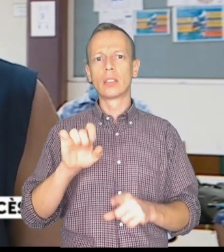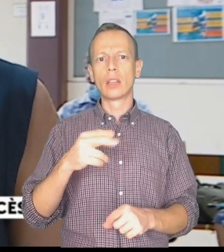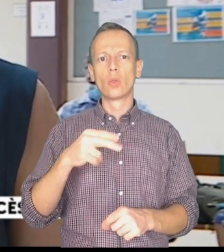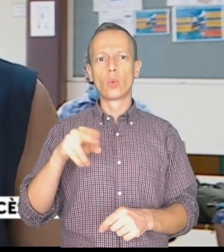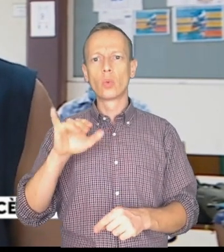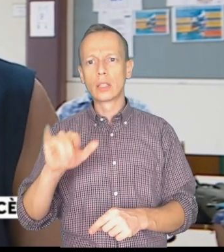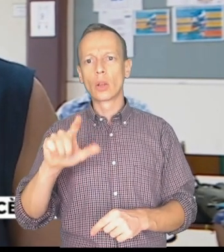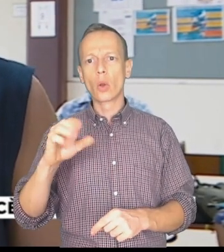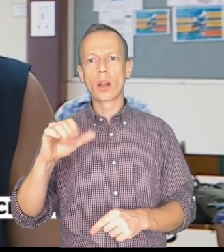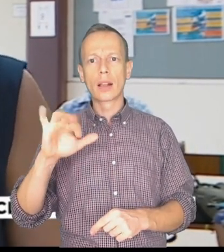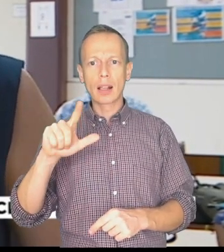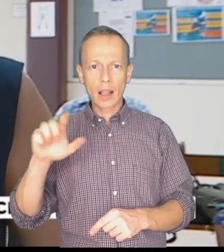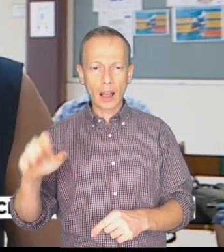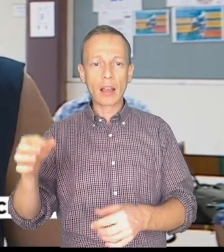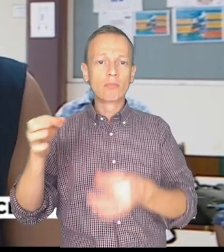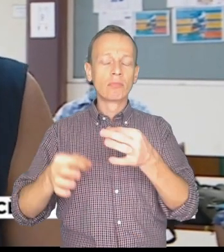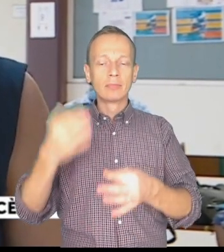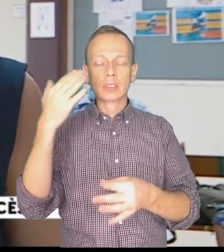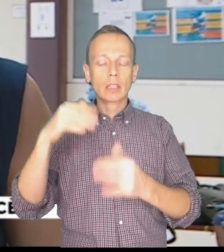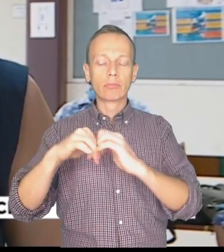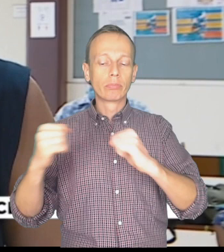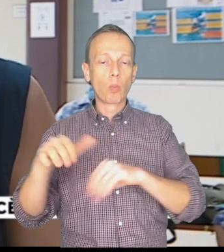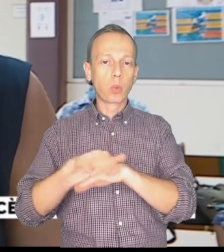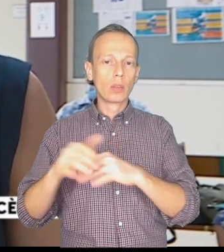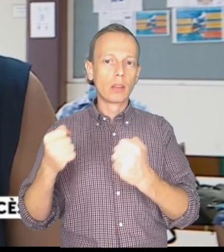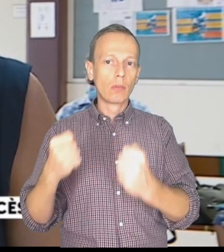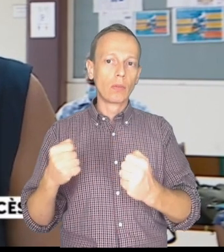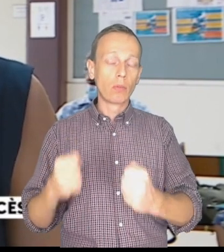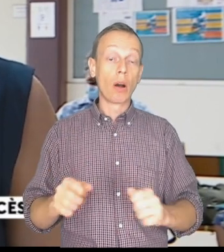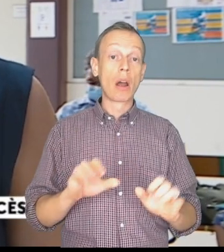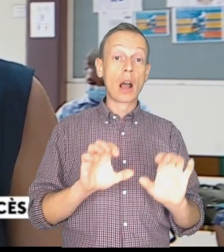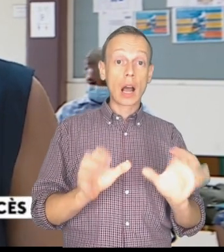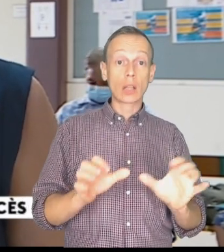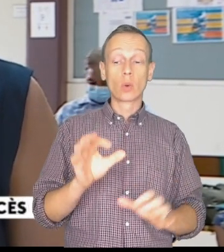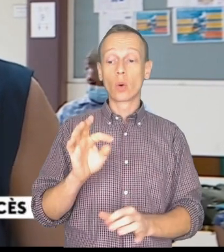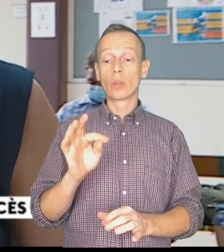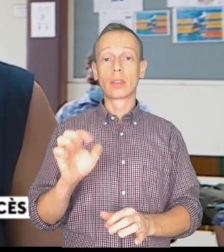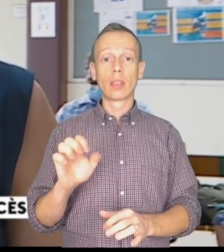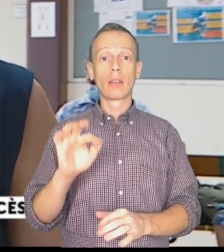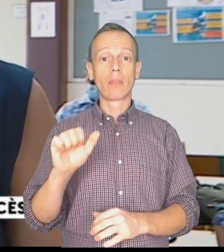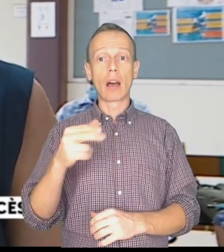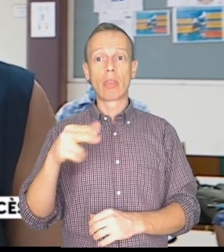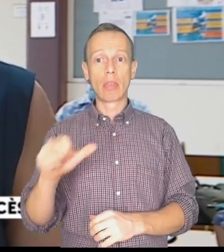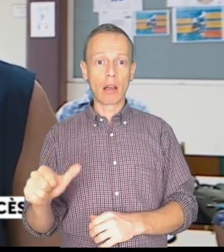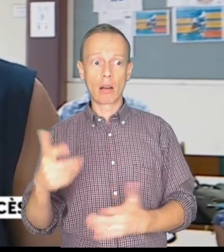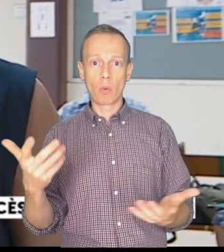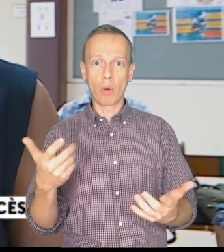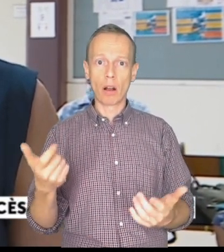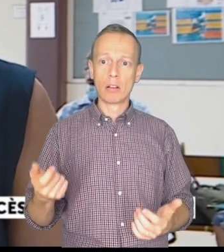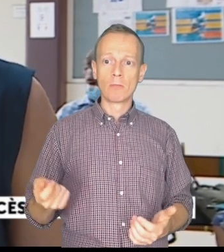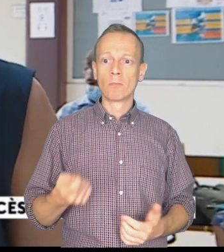Lokaï pour un procès hautement politique. Radio Tefana a-t-elle fait un devoir d'éducation au droit à l